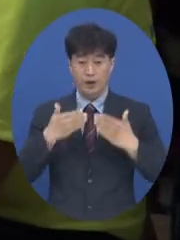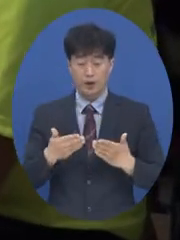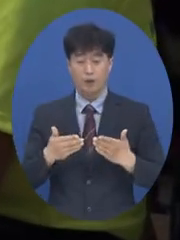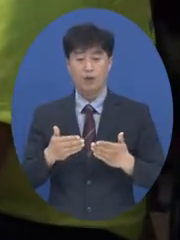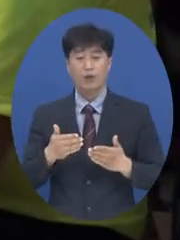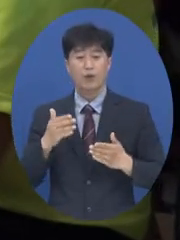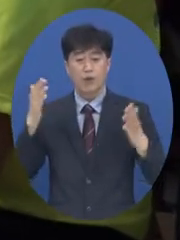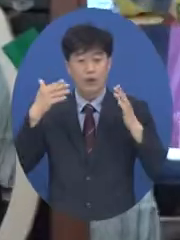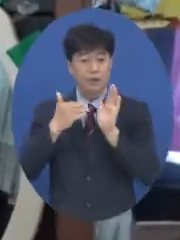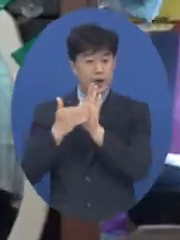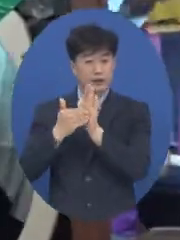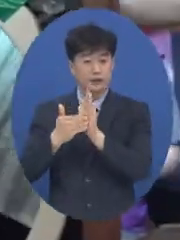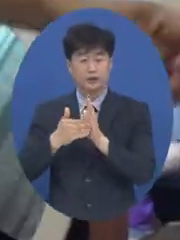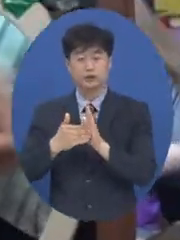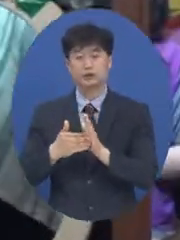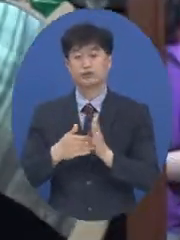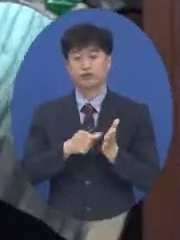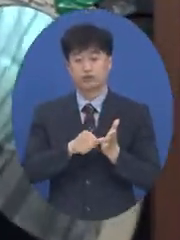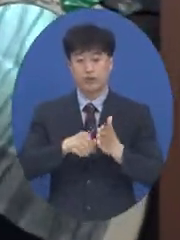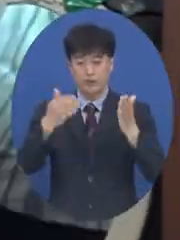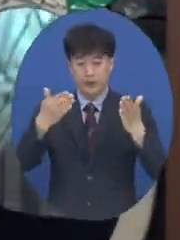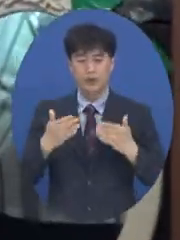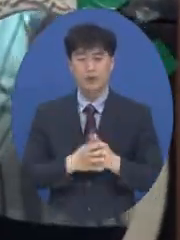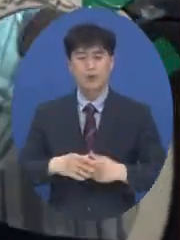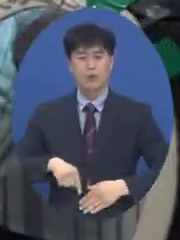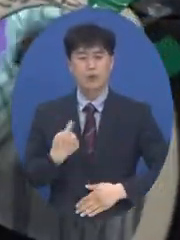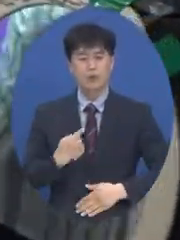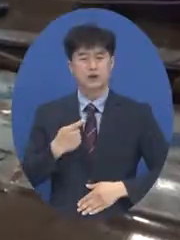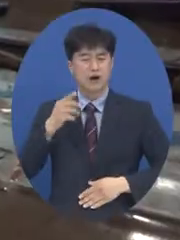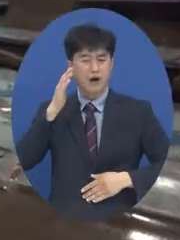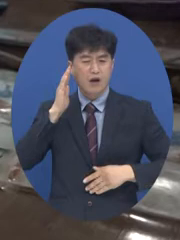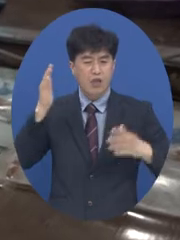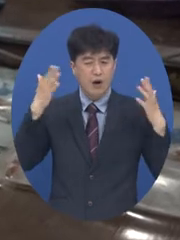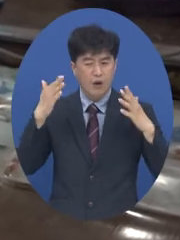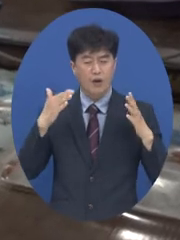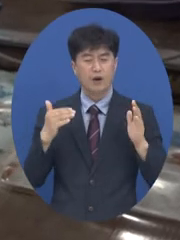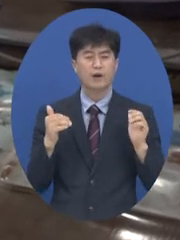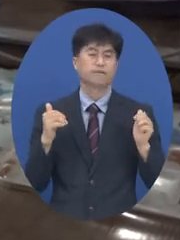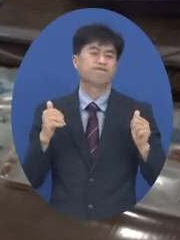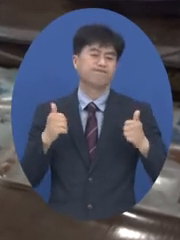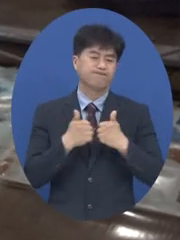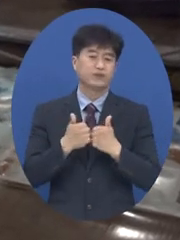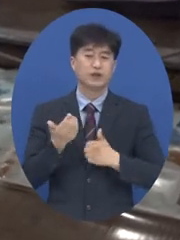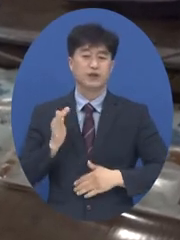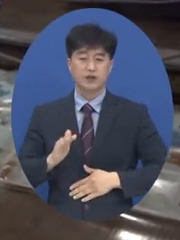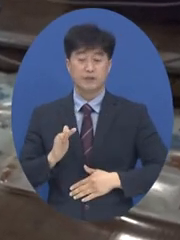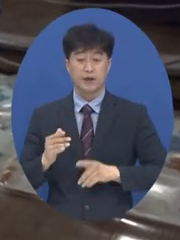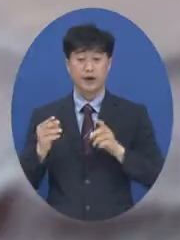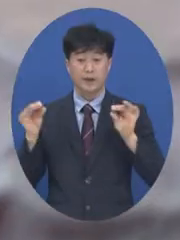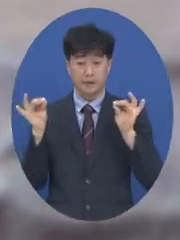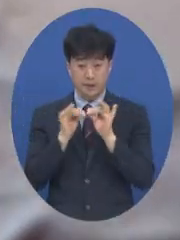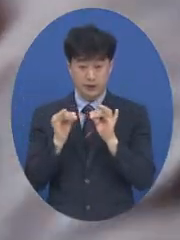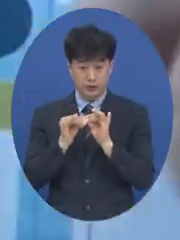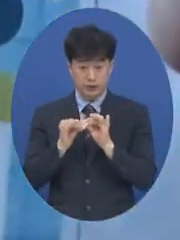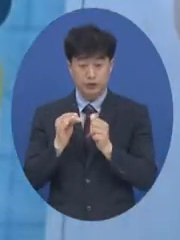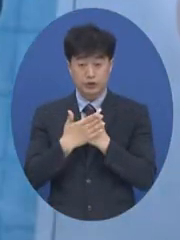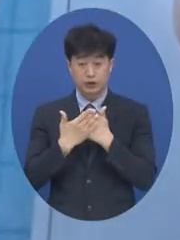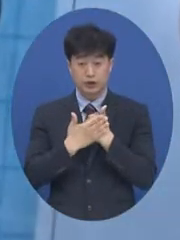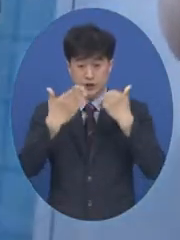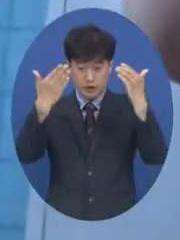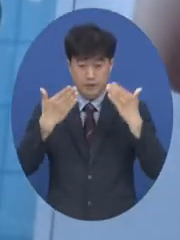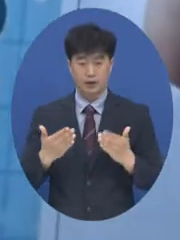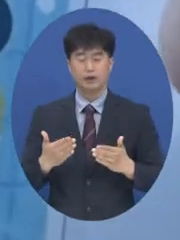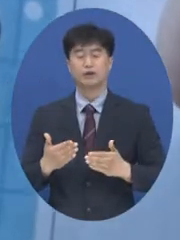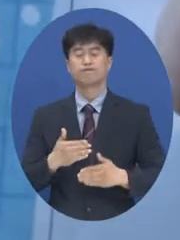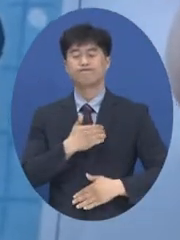용품들을 지급받습니다. 홀로 폭염과 싸워야 했지만 경기도 노인 맞춤 돌봄 서비스를 만나면서 든든한